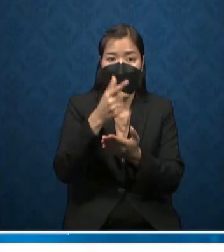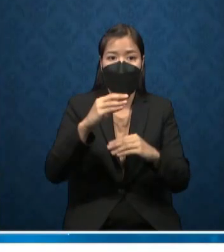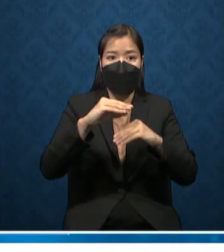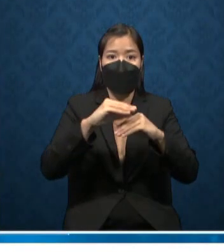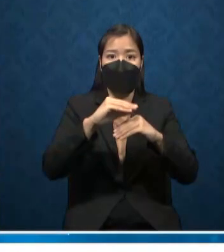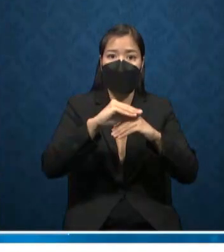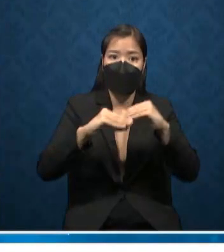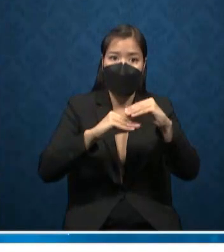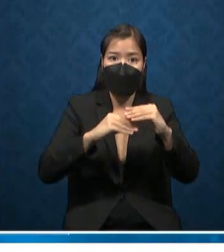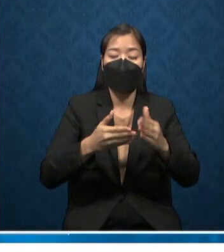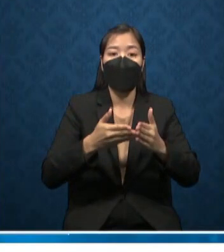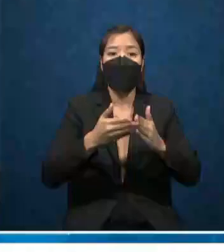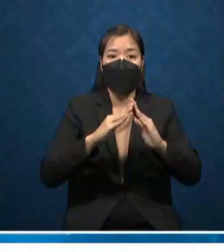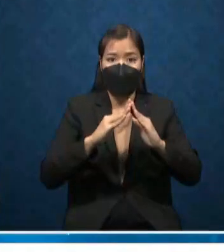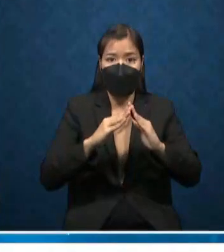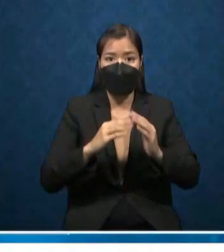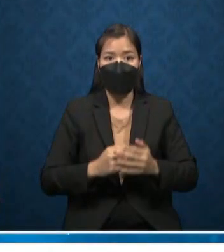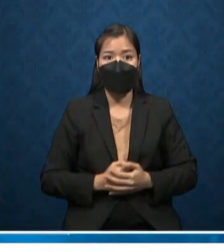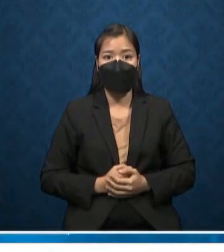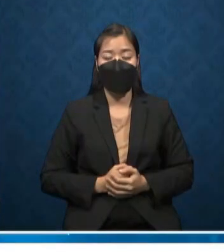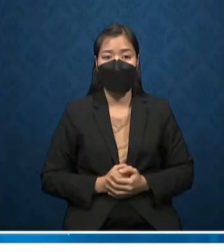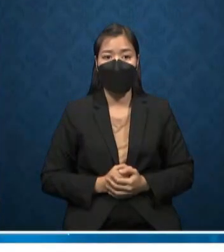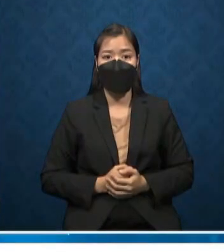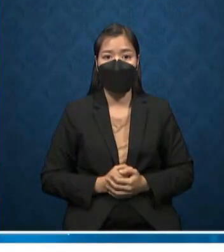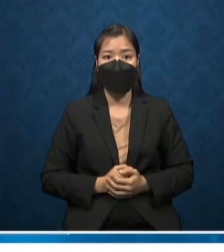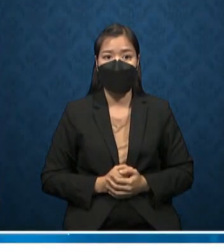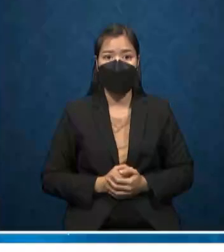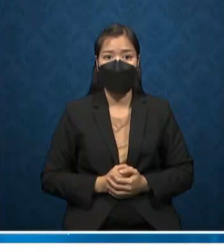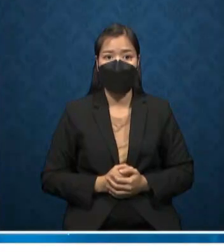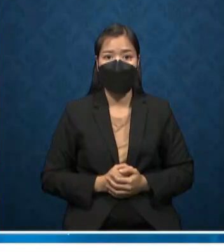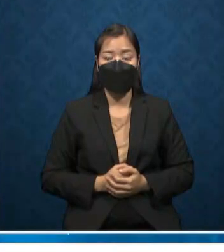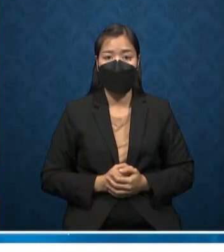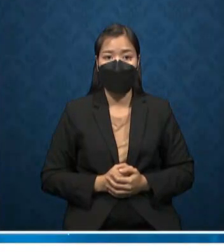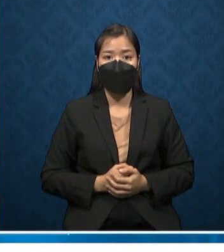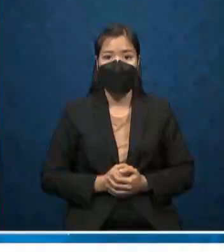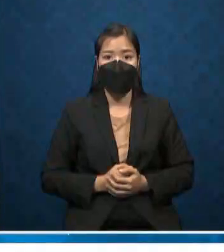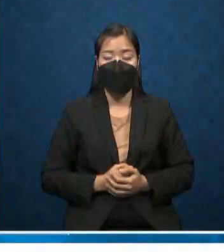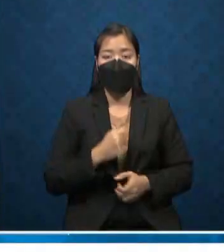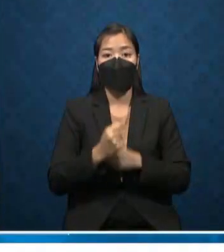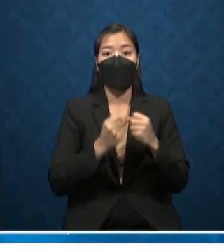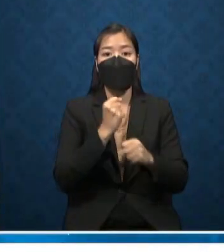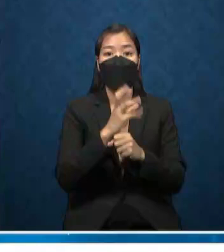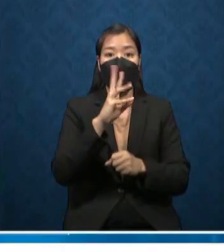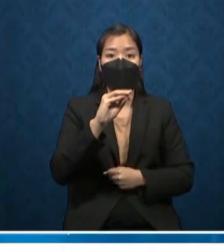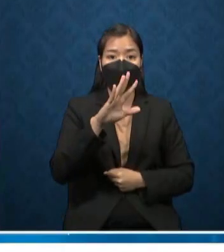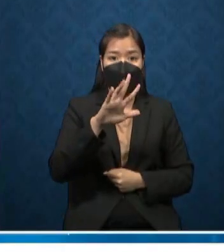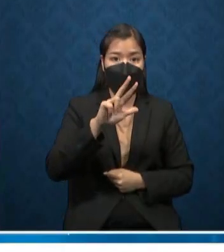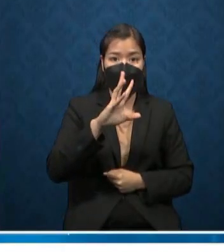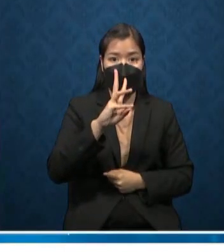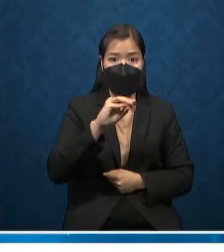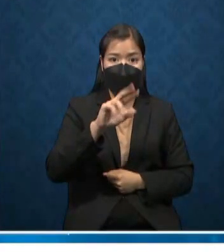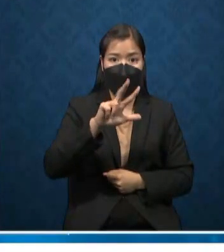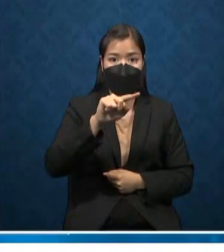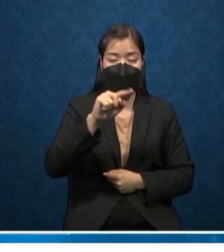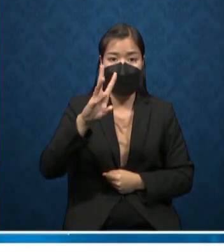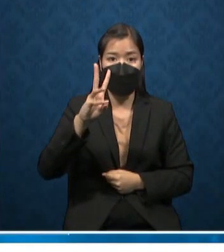คาได้นะครับซึ่งต้องบอกว่าในปีงบประมาณ2000พ.ศ. 2563ถึง65เนี่ยมีการตั้งง